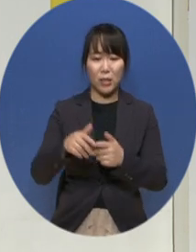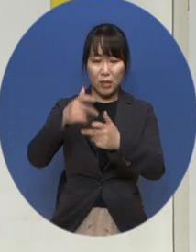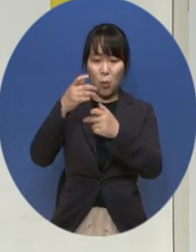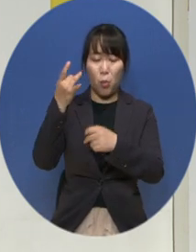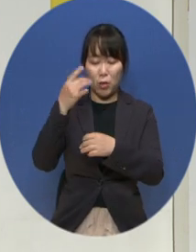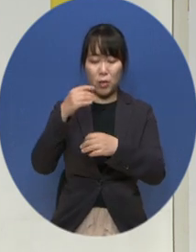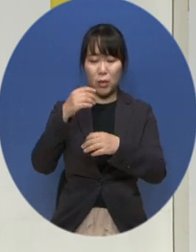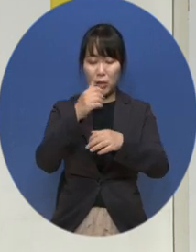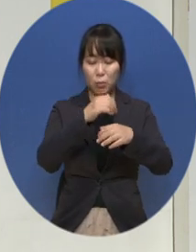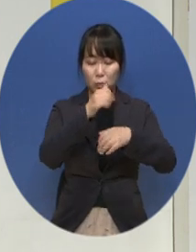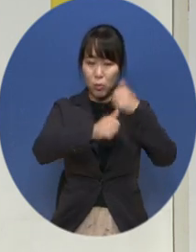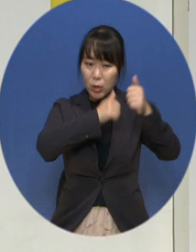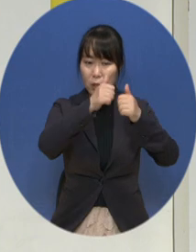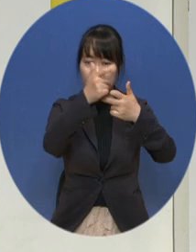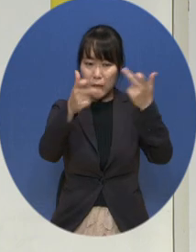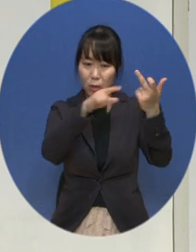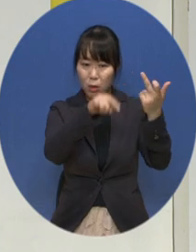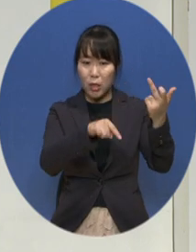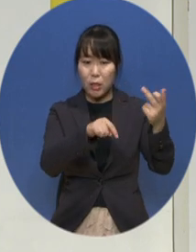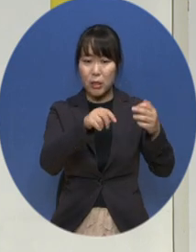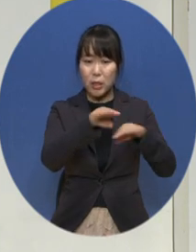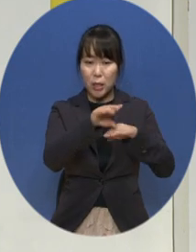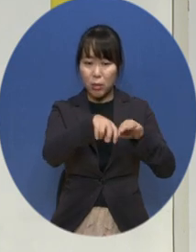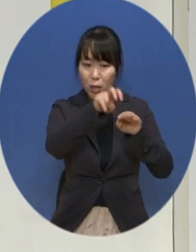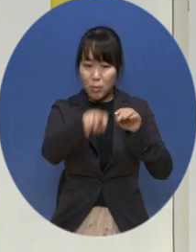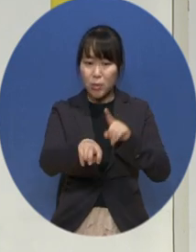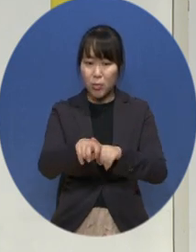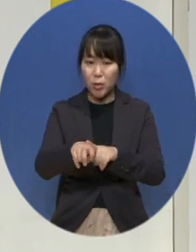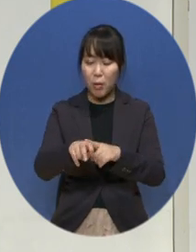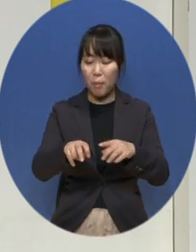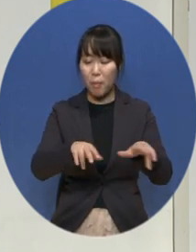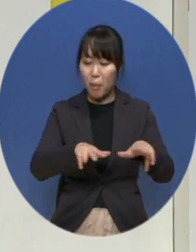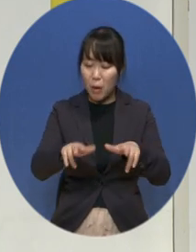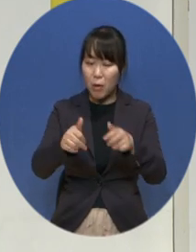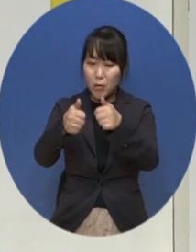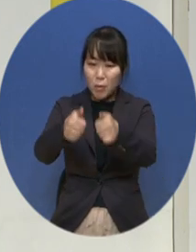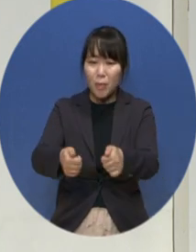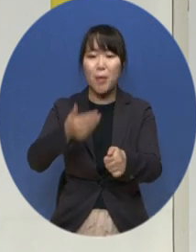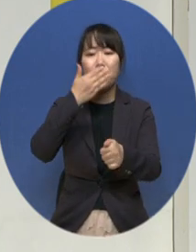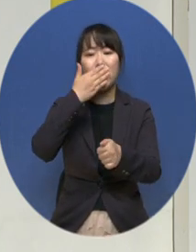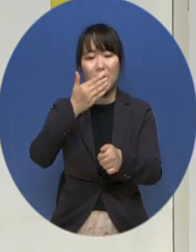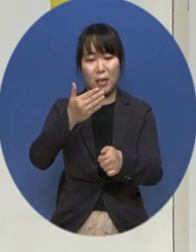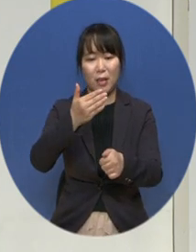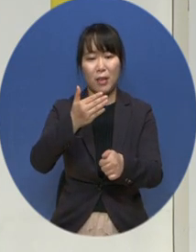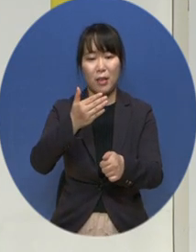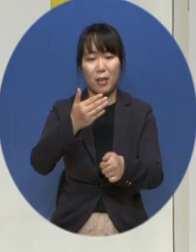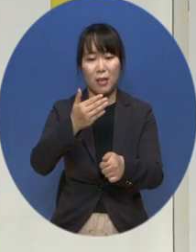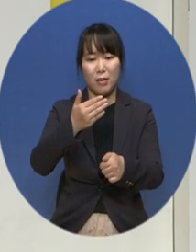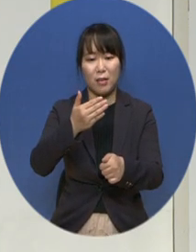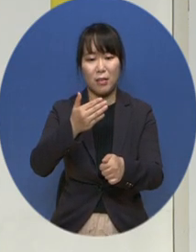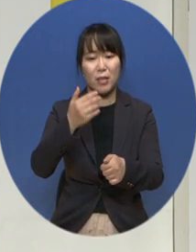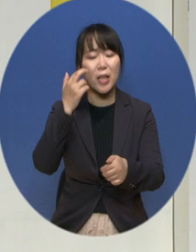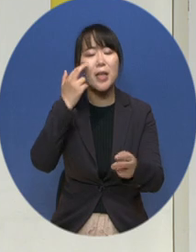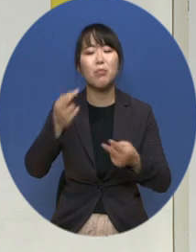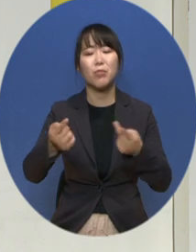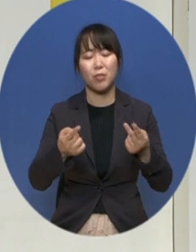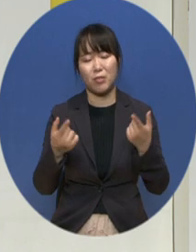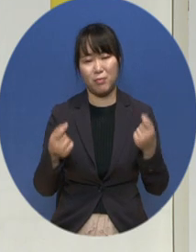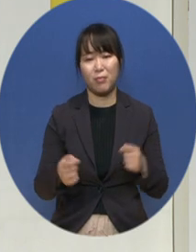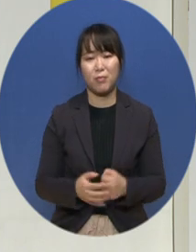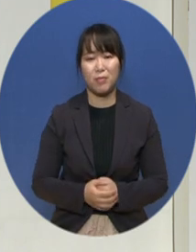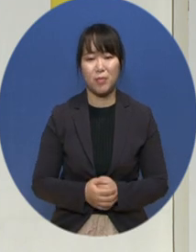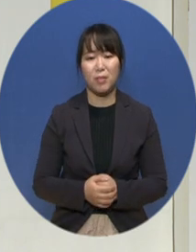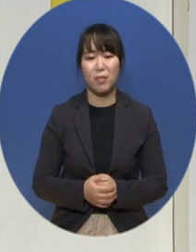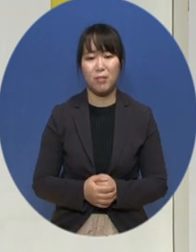풀 옆으로 아 차이도 되자마자 그냥 금방 이렇게 할 수 있소 면을 볼 수 있도록 그렇죠 그래서 너